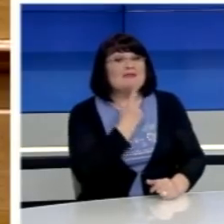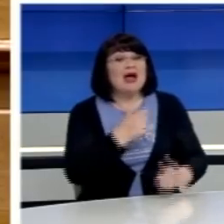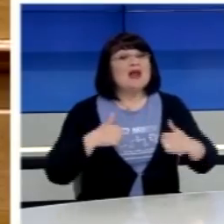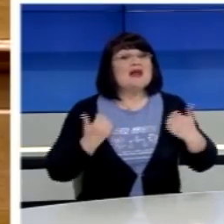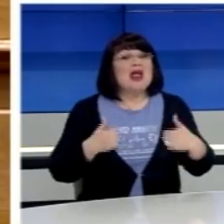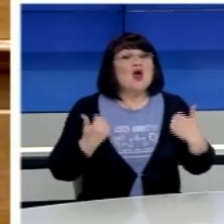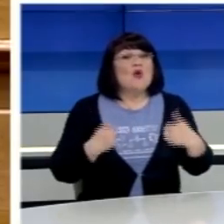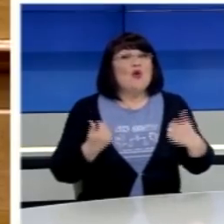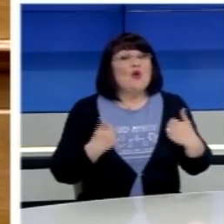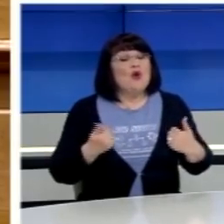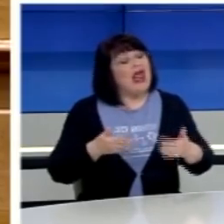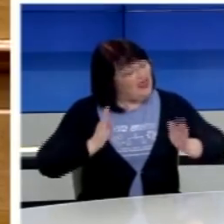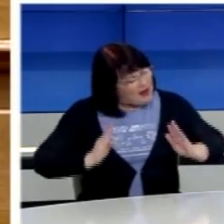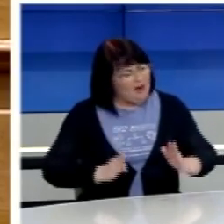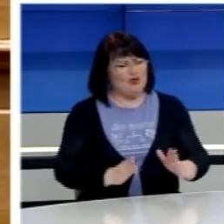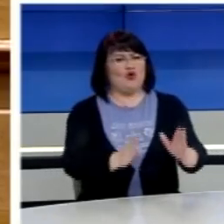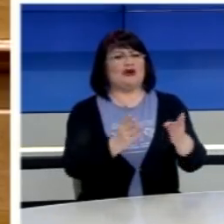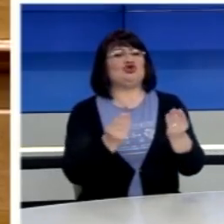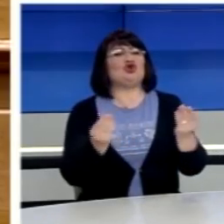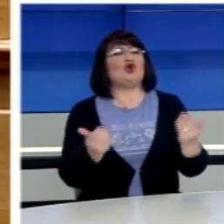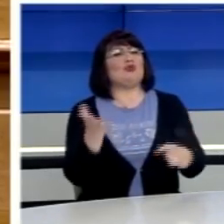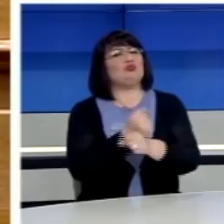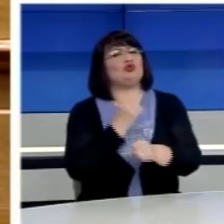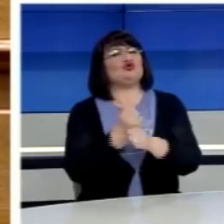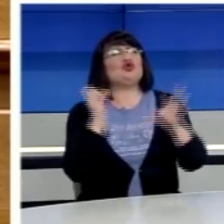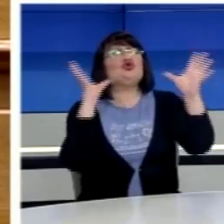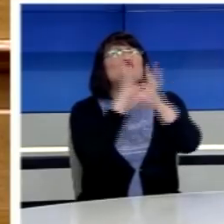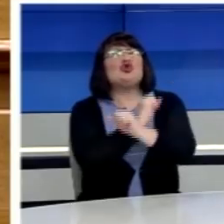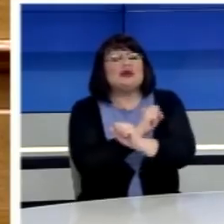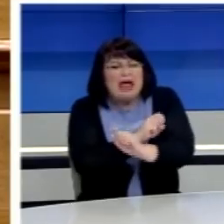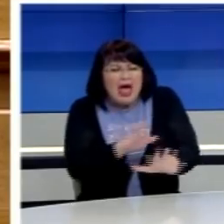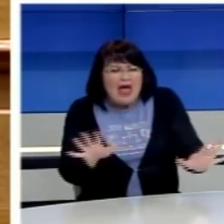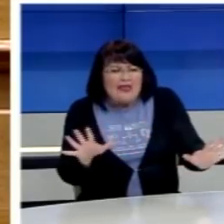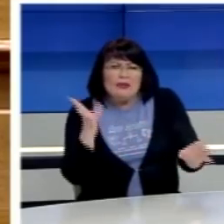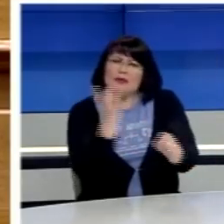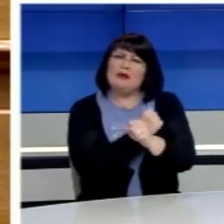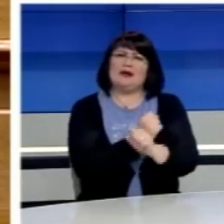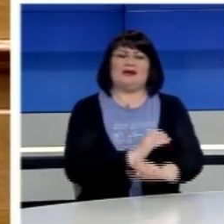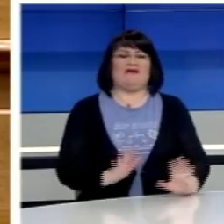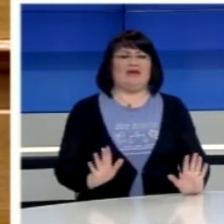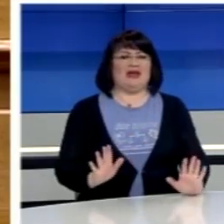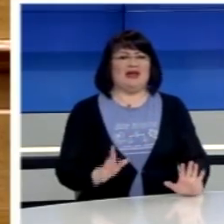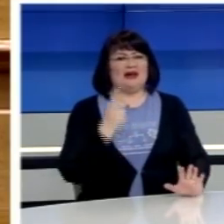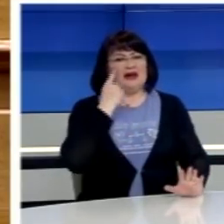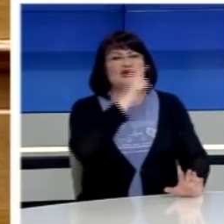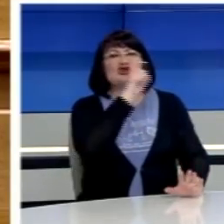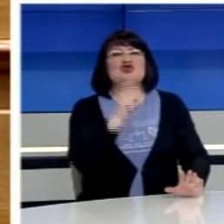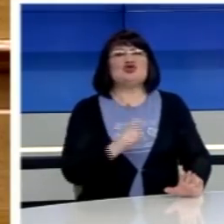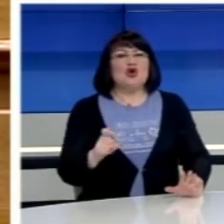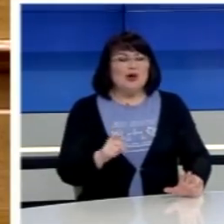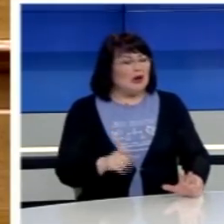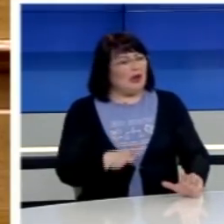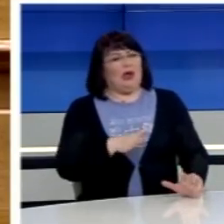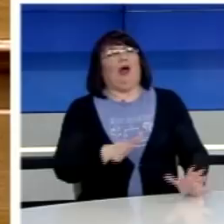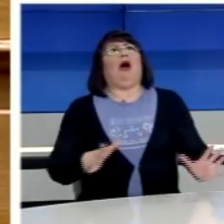νεολαία θα βρει το δρόμο της, θα βρει τρόπο να νικήσει τα σκοτάδια που απλώνεται. Δεν φτάνει που έχετε κάνει τη ζωή πατίνη στους